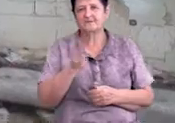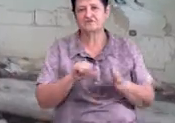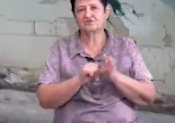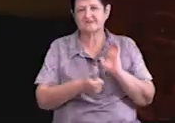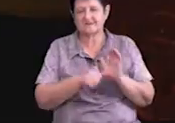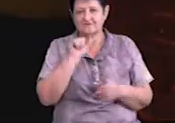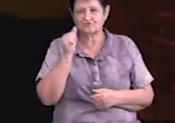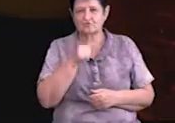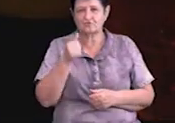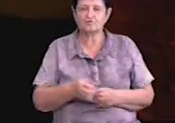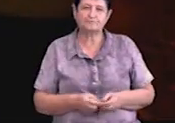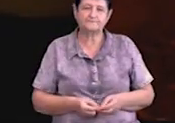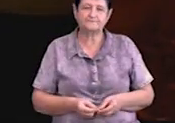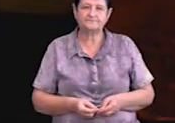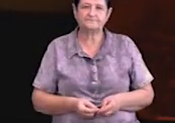2016 року.